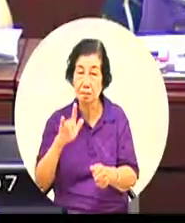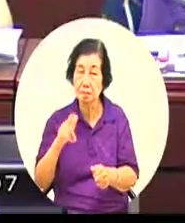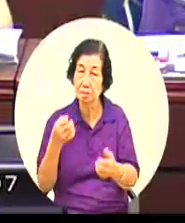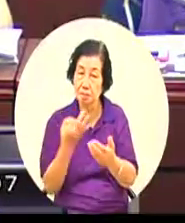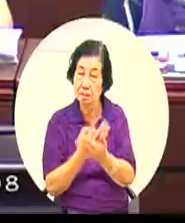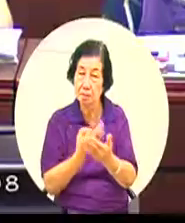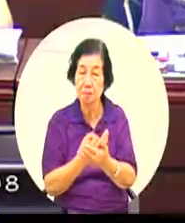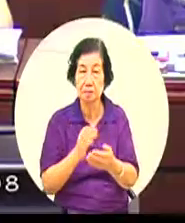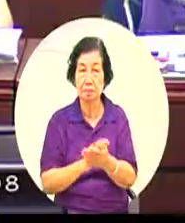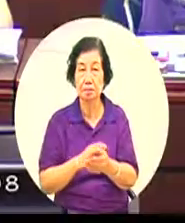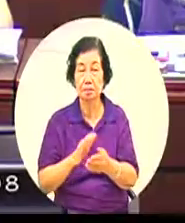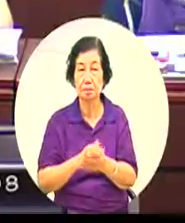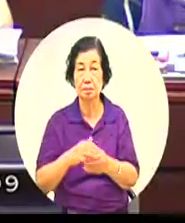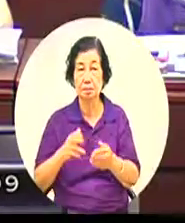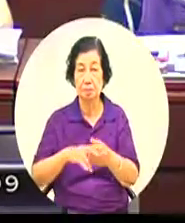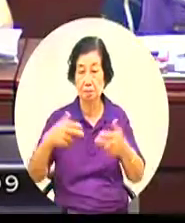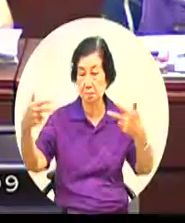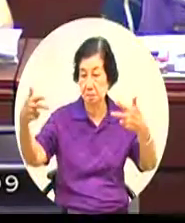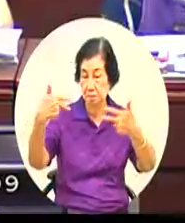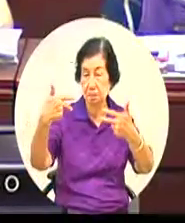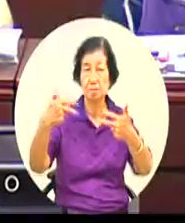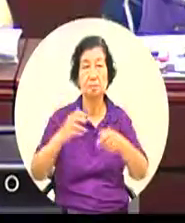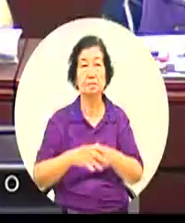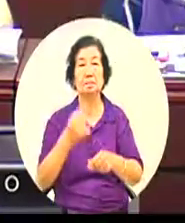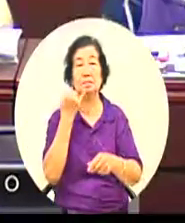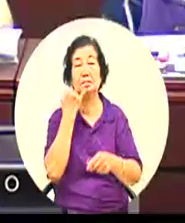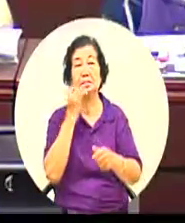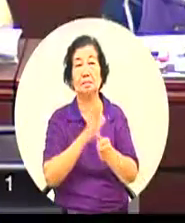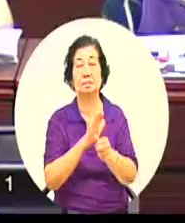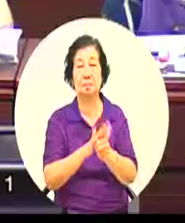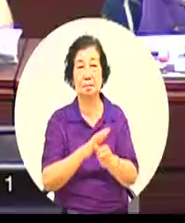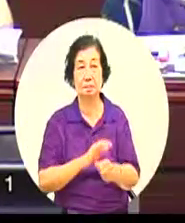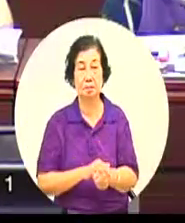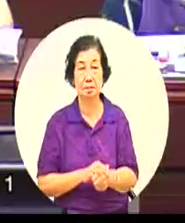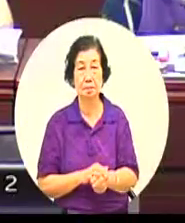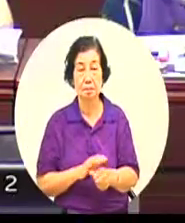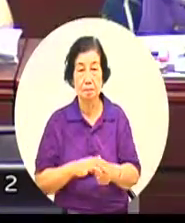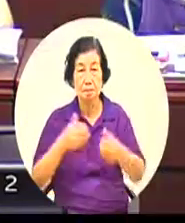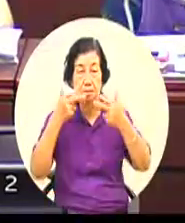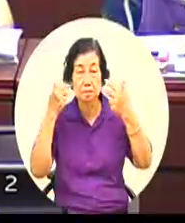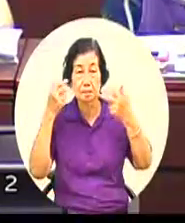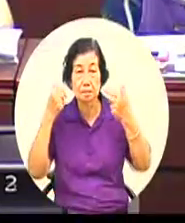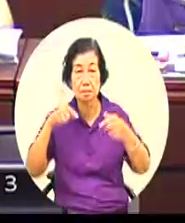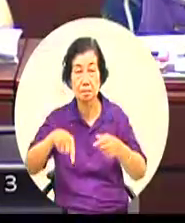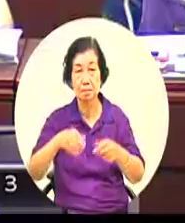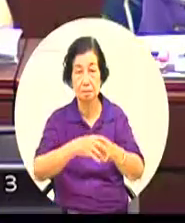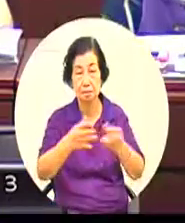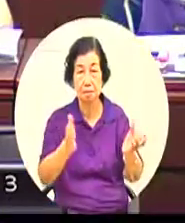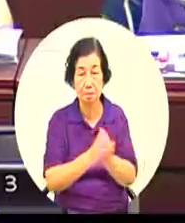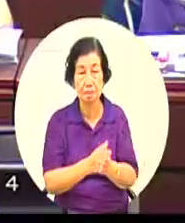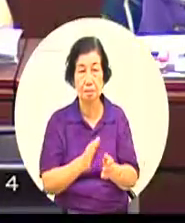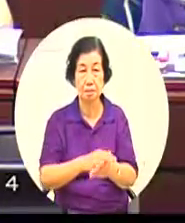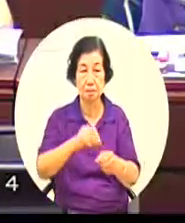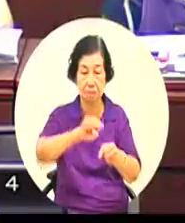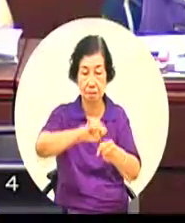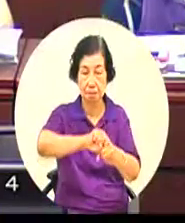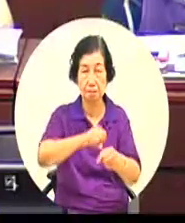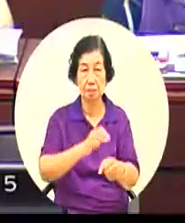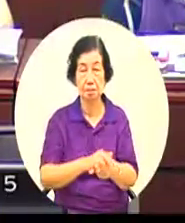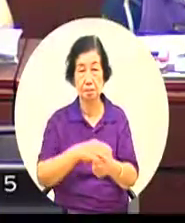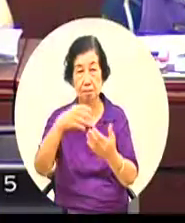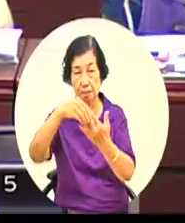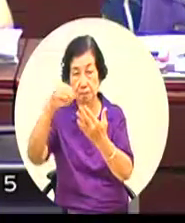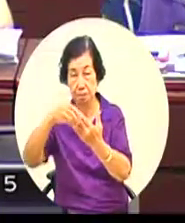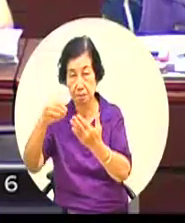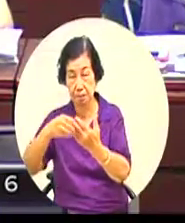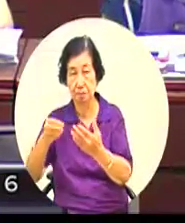有关于原住民师资的部分呢，现在也都在增强之中，包括今年来说哦，我们有甄选20个原